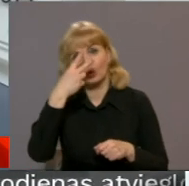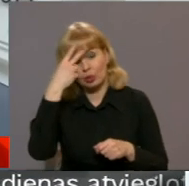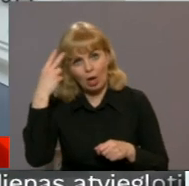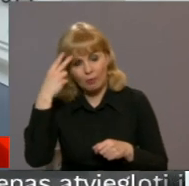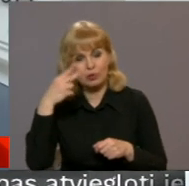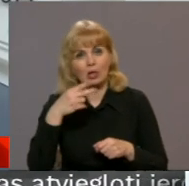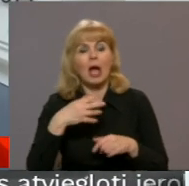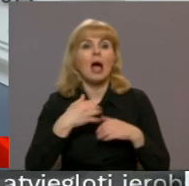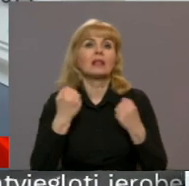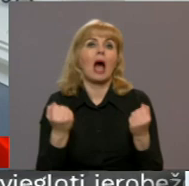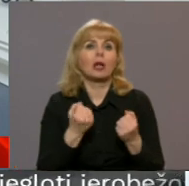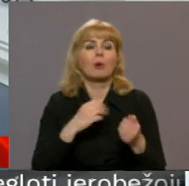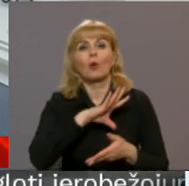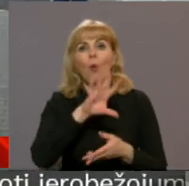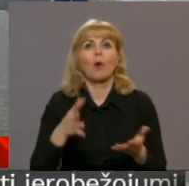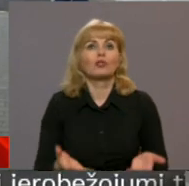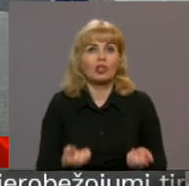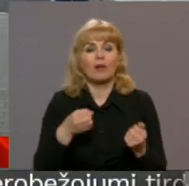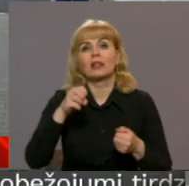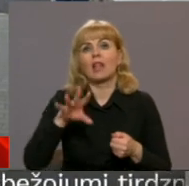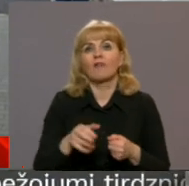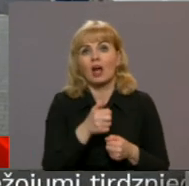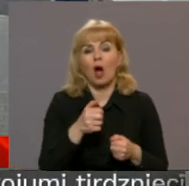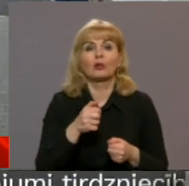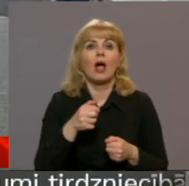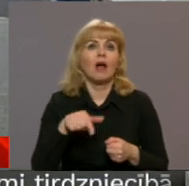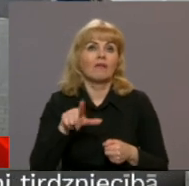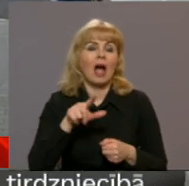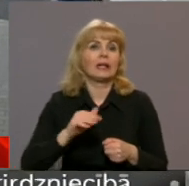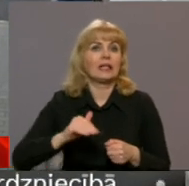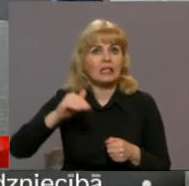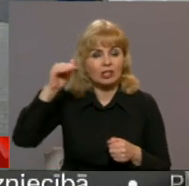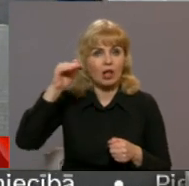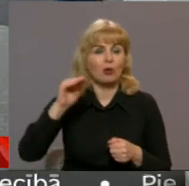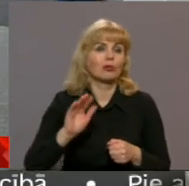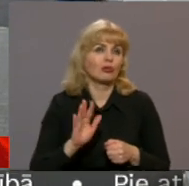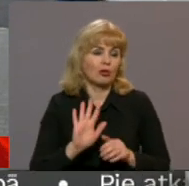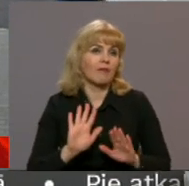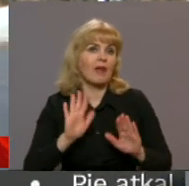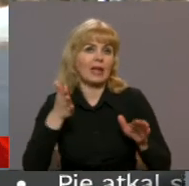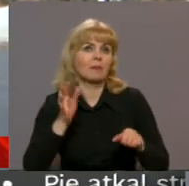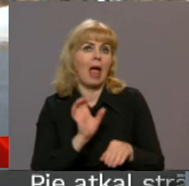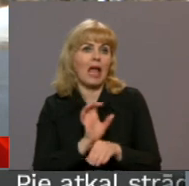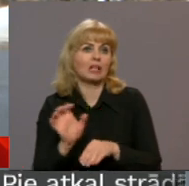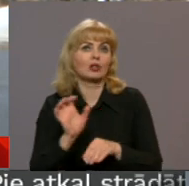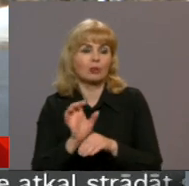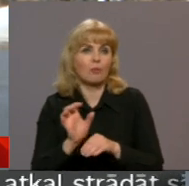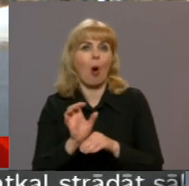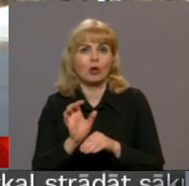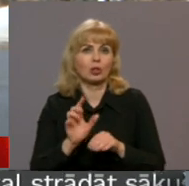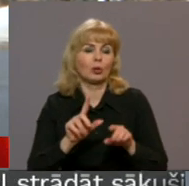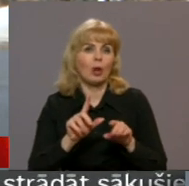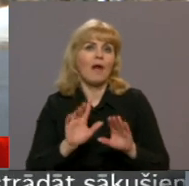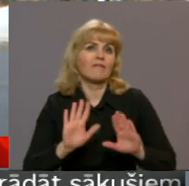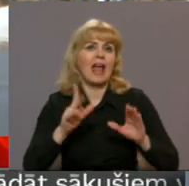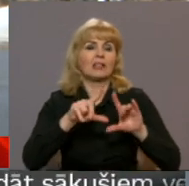tās dibināšanas no jau 19. Gadu. Vairāki no tiem izauguši par veiksmīgiem eksportspējīgiem uzņēmumiem. Arī šajā mācību